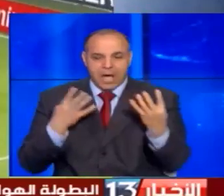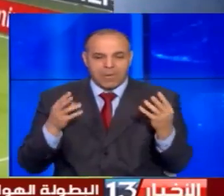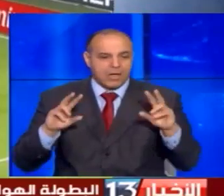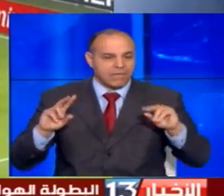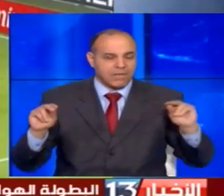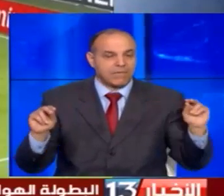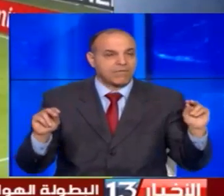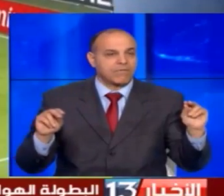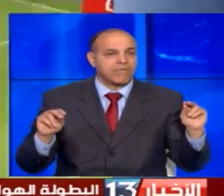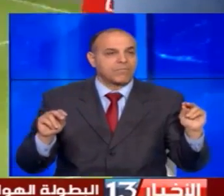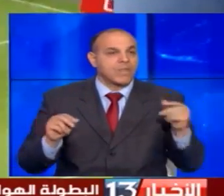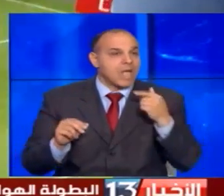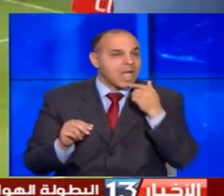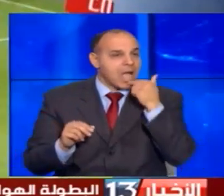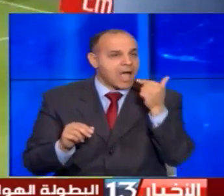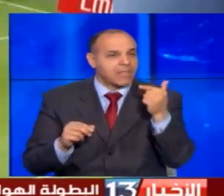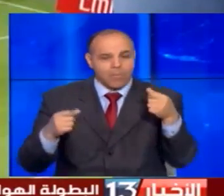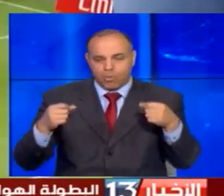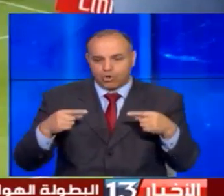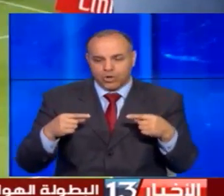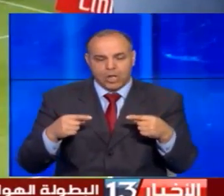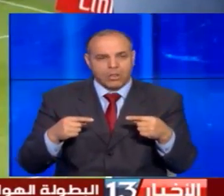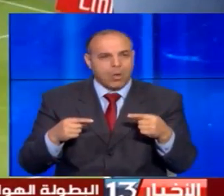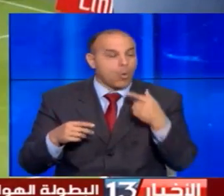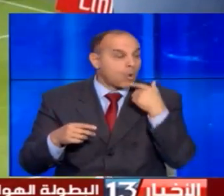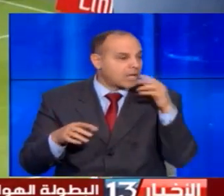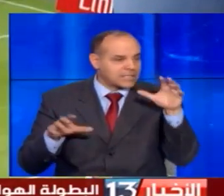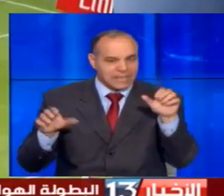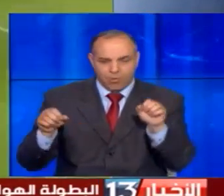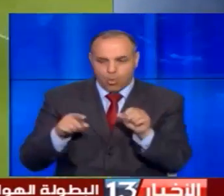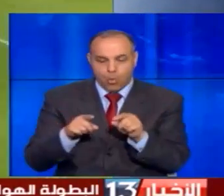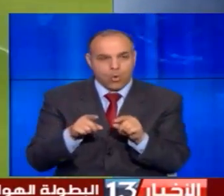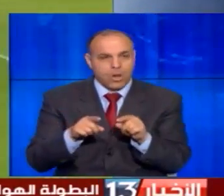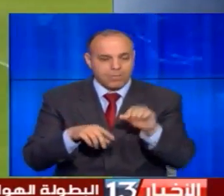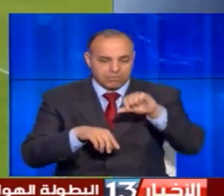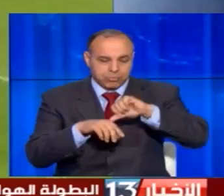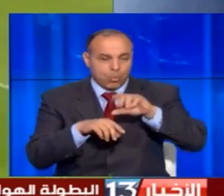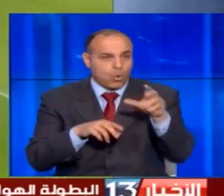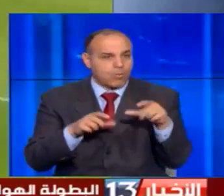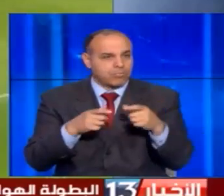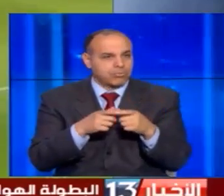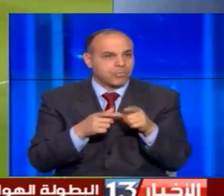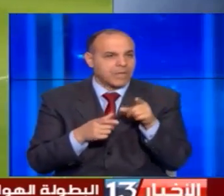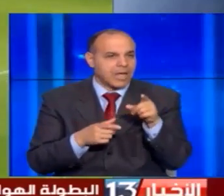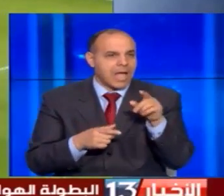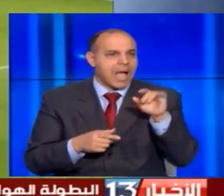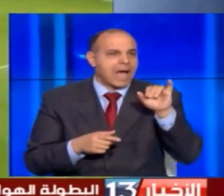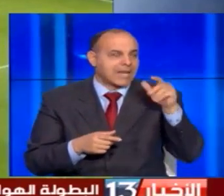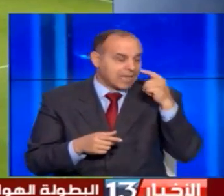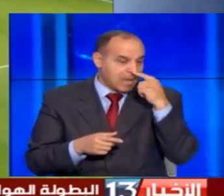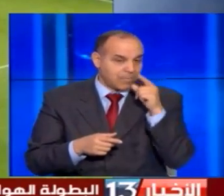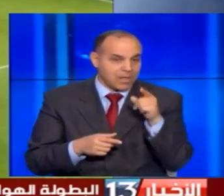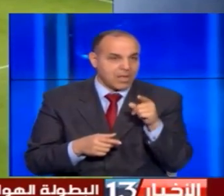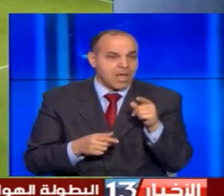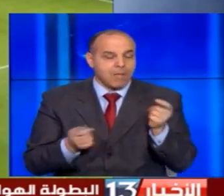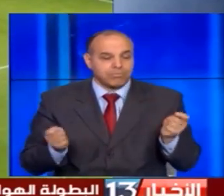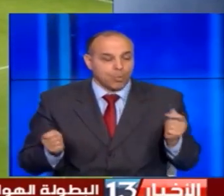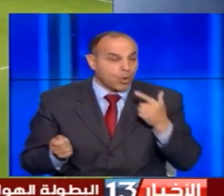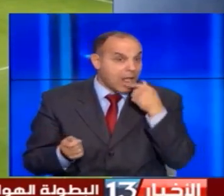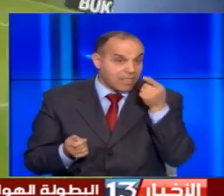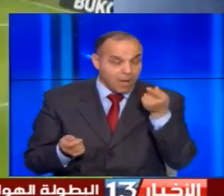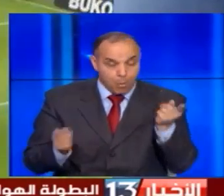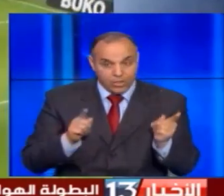أمام ضيف هيرنفين في مواجهة مثيرة استضافها معقل نادي العاصمة يوان كرايف أرينا، ليحصد أبناء المدرب إريك